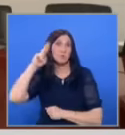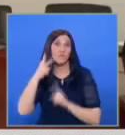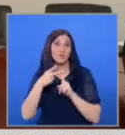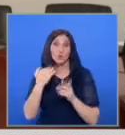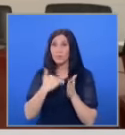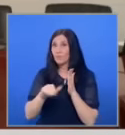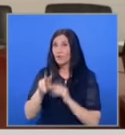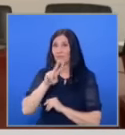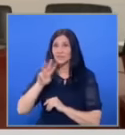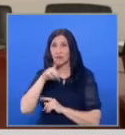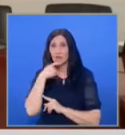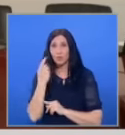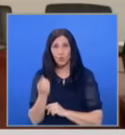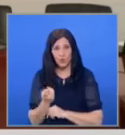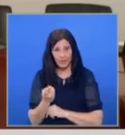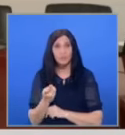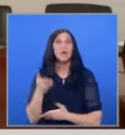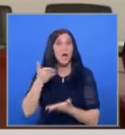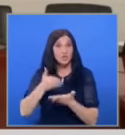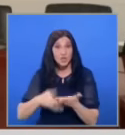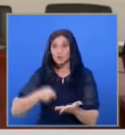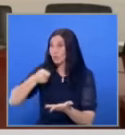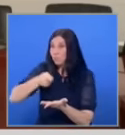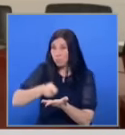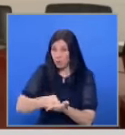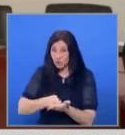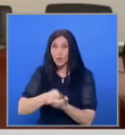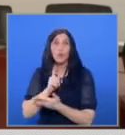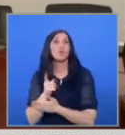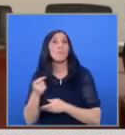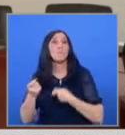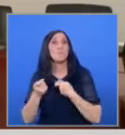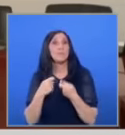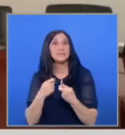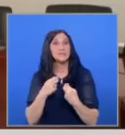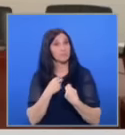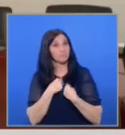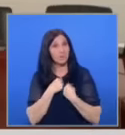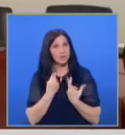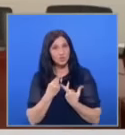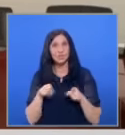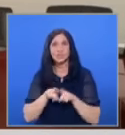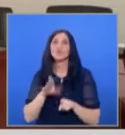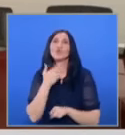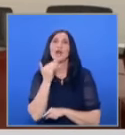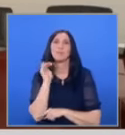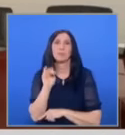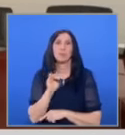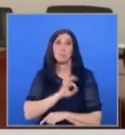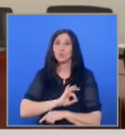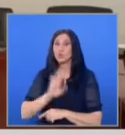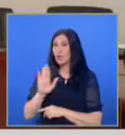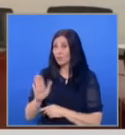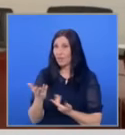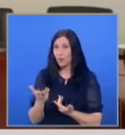половина на 2023 година и част от разплащанията, на които бизнес разчита, също няма да бъдат получени от